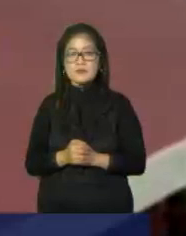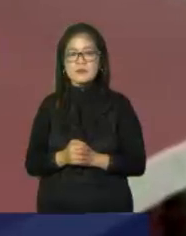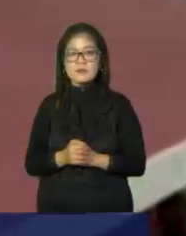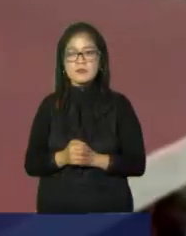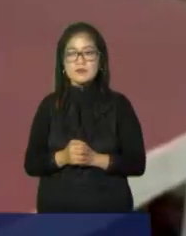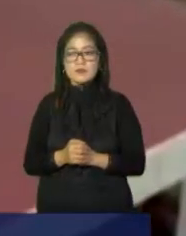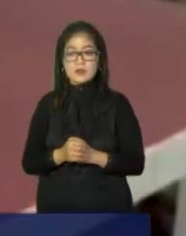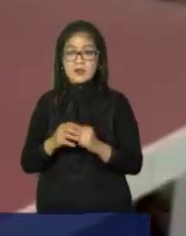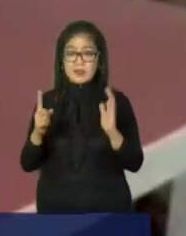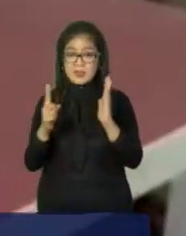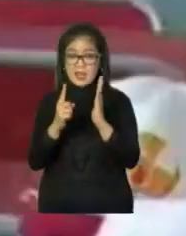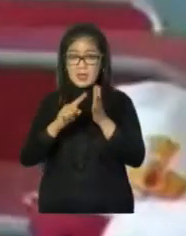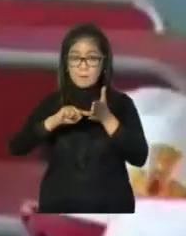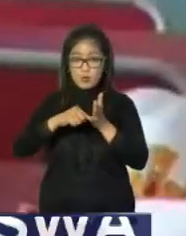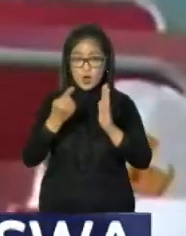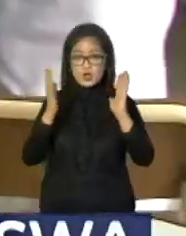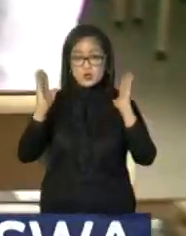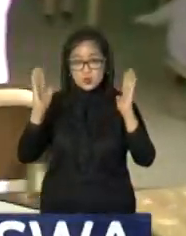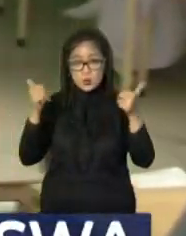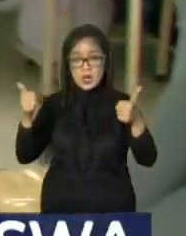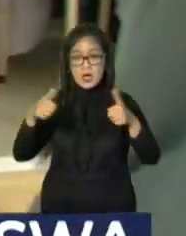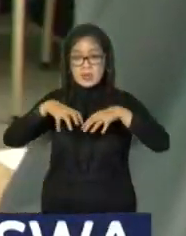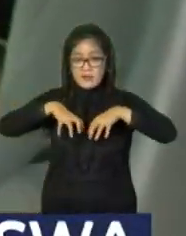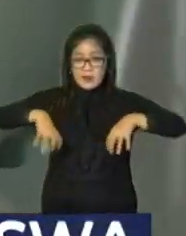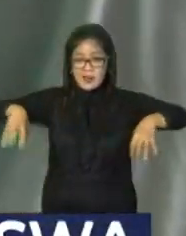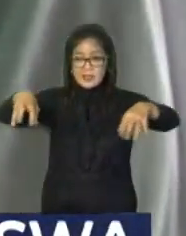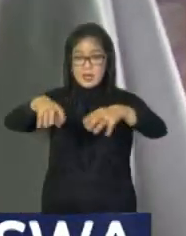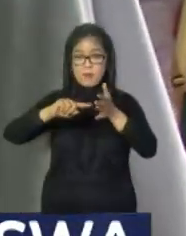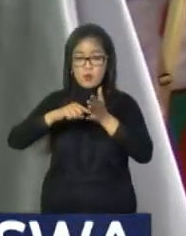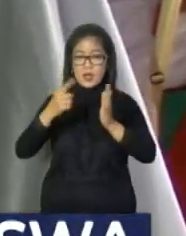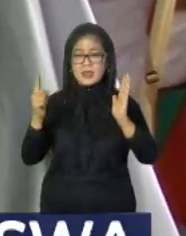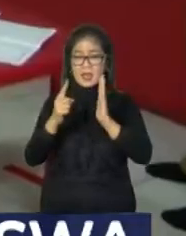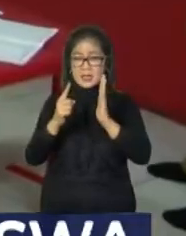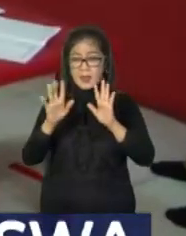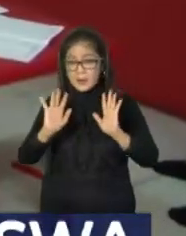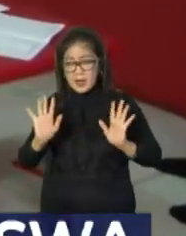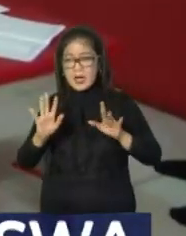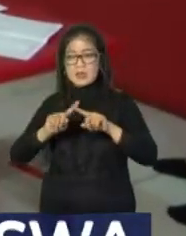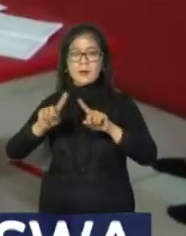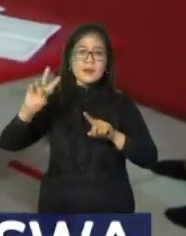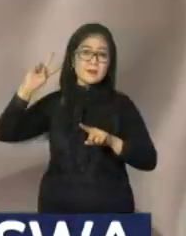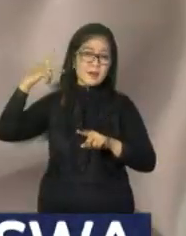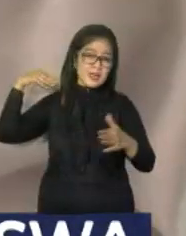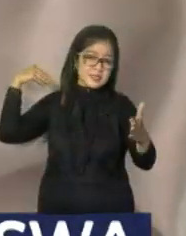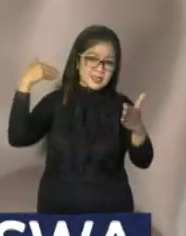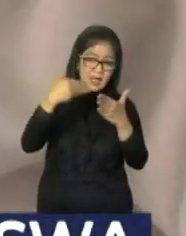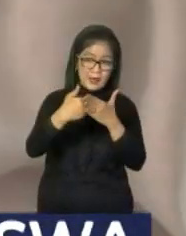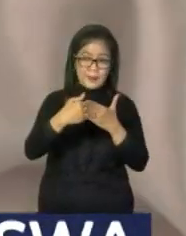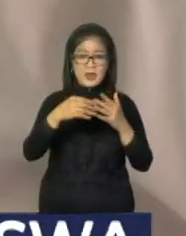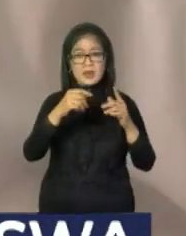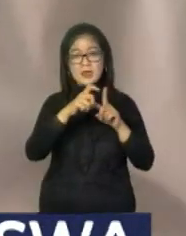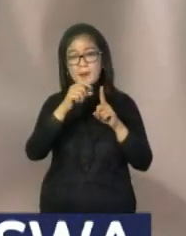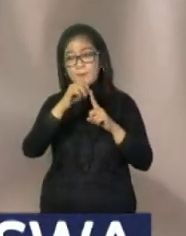Pembelajaran tatap muka sudah berlangsung di sejumlah wilayah sejak akhir Agustus 2021, mulai dari tingkat PAUD hingga SMA.